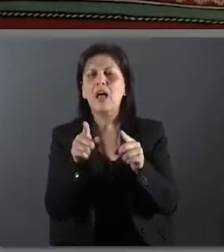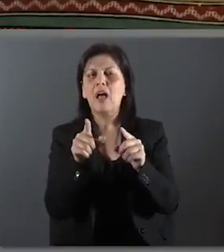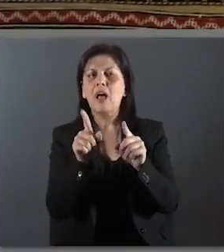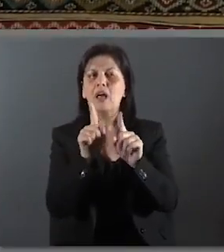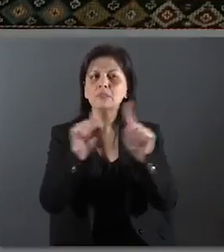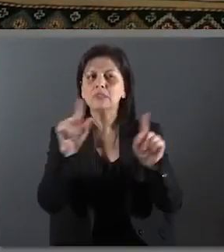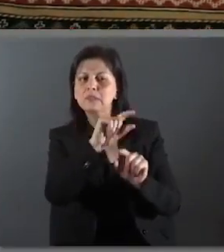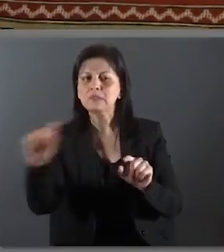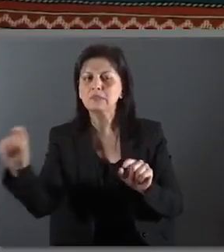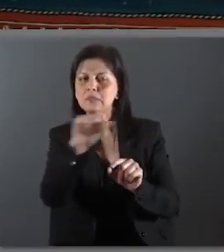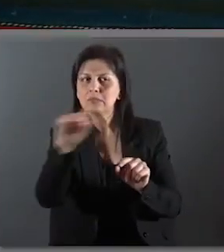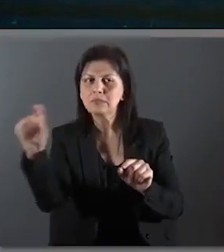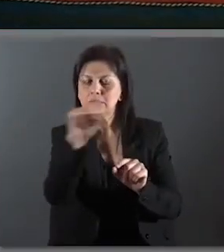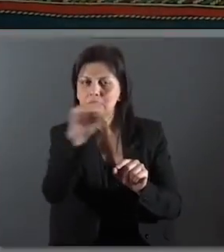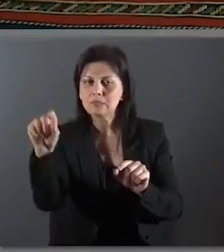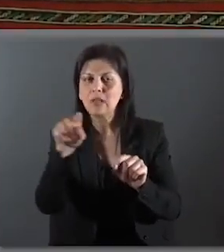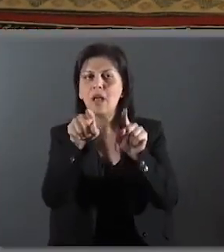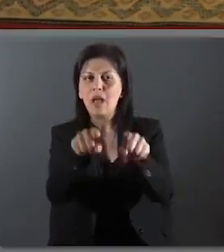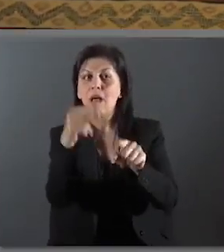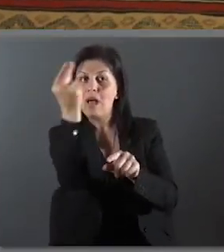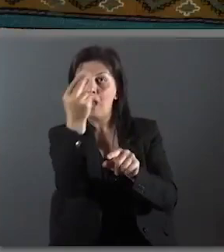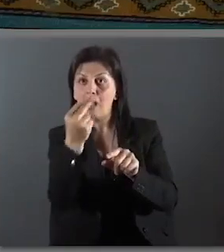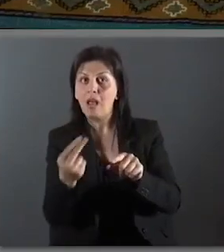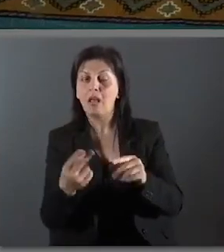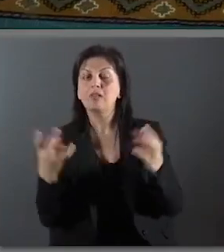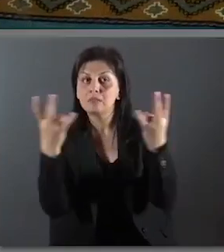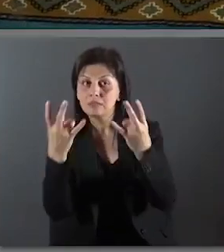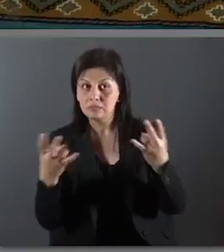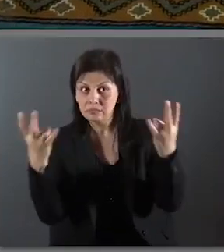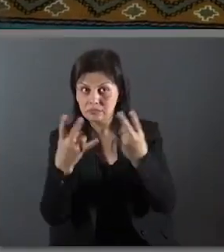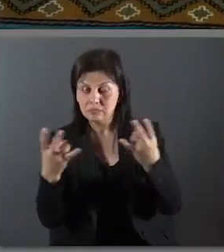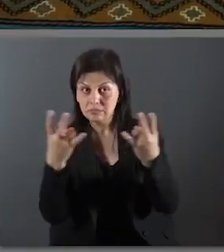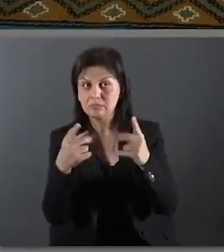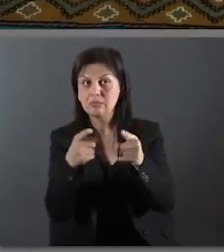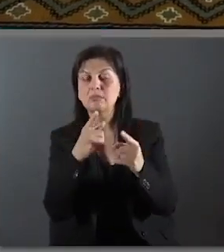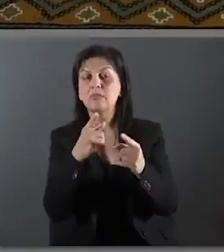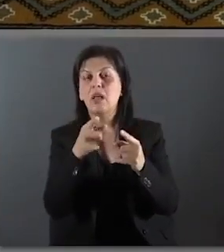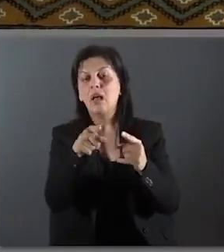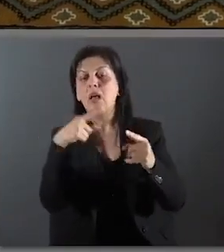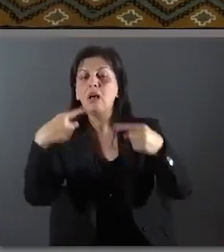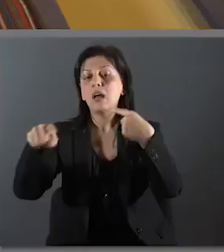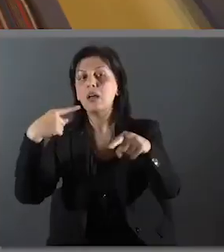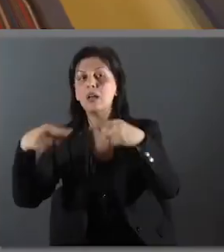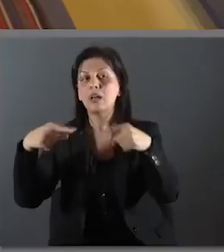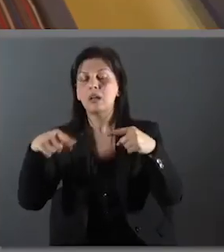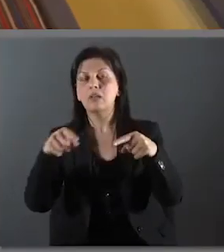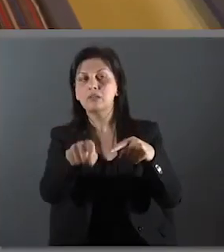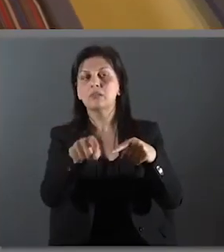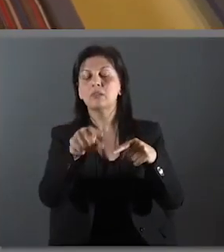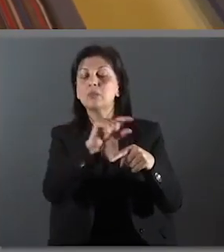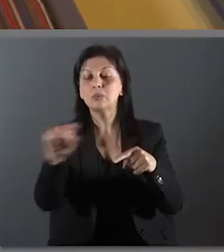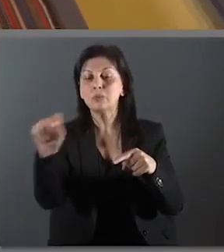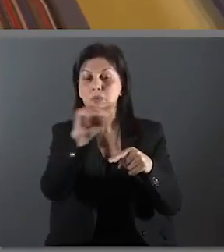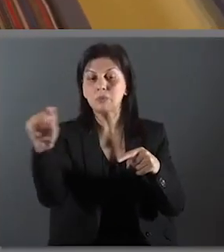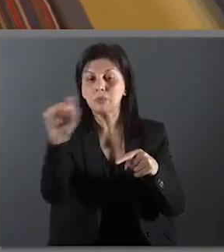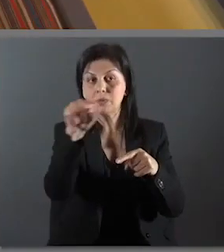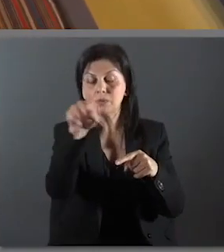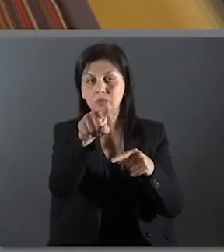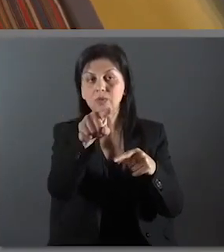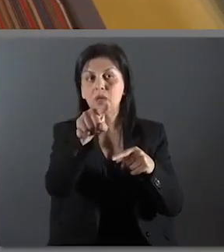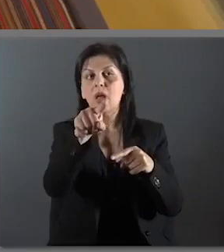Palazların orijinal növü çüyü palazlar isə öz zərifliyi və ornament naxışlarına görə seçilir. Palazlardan fərqli